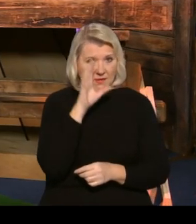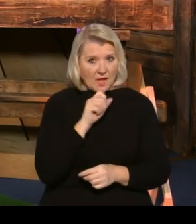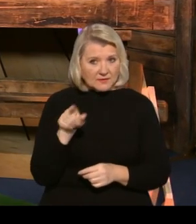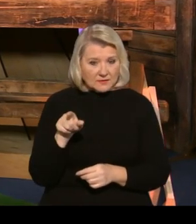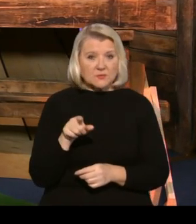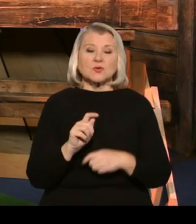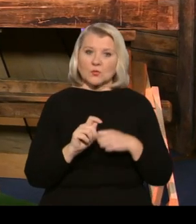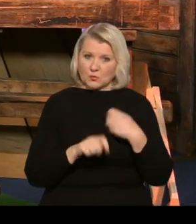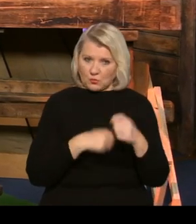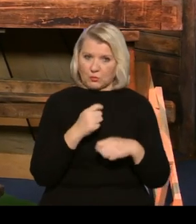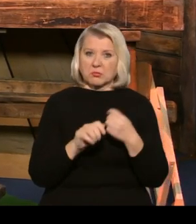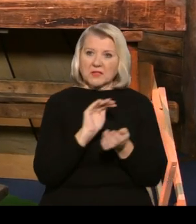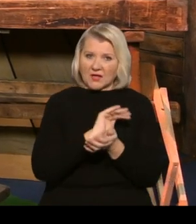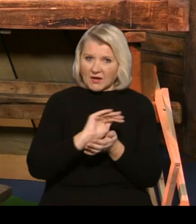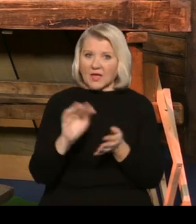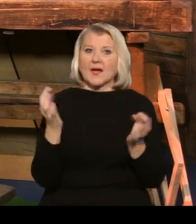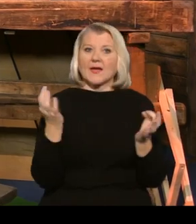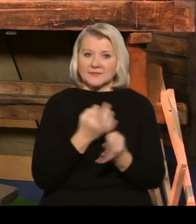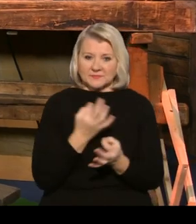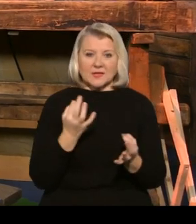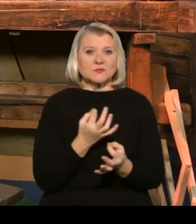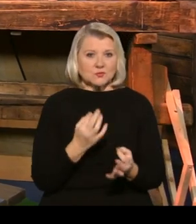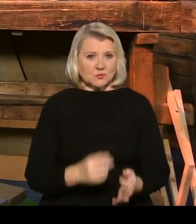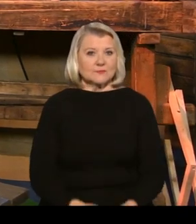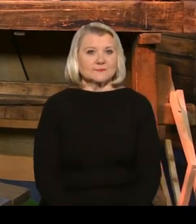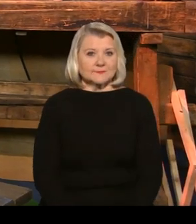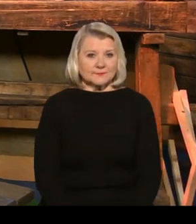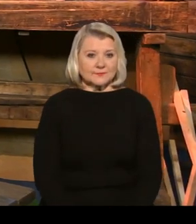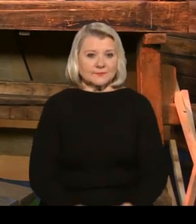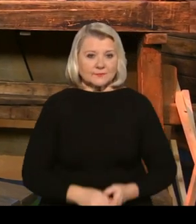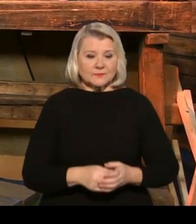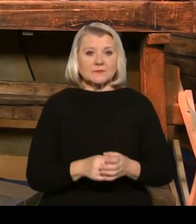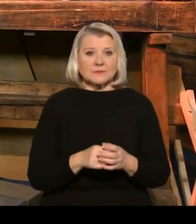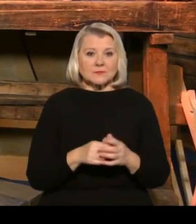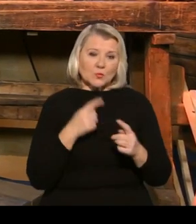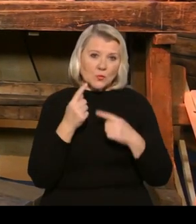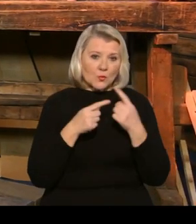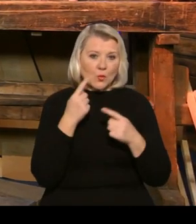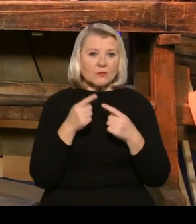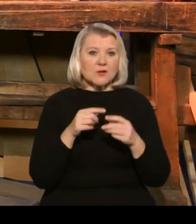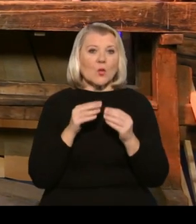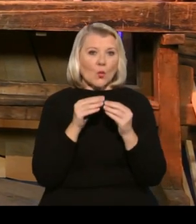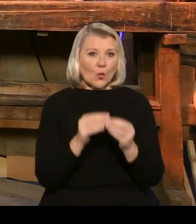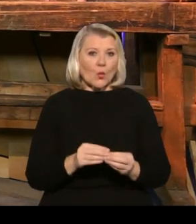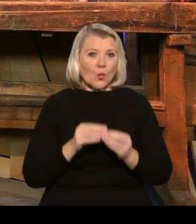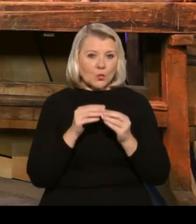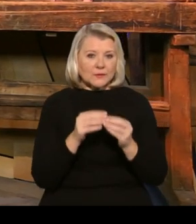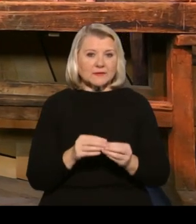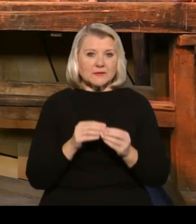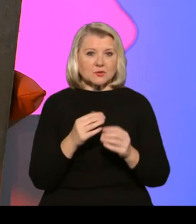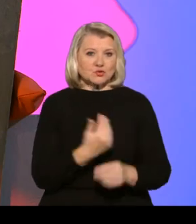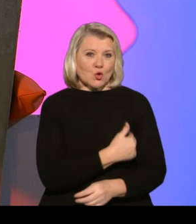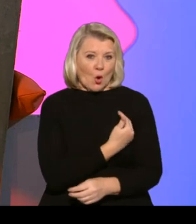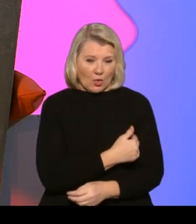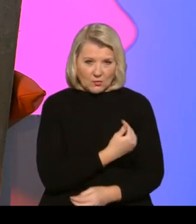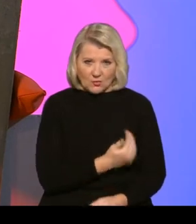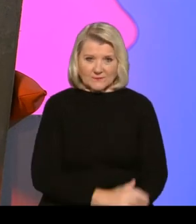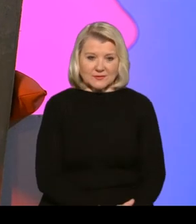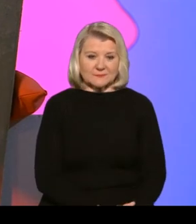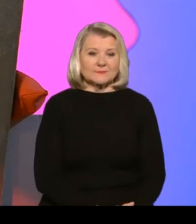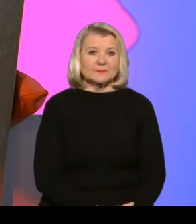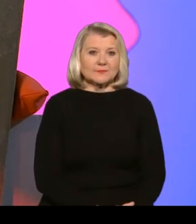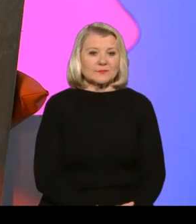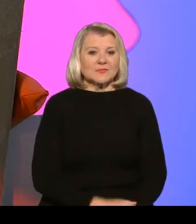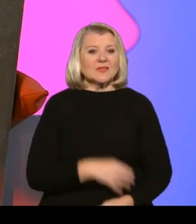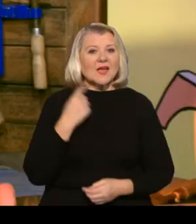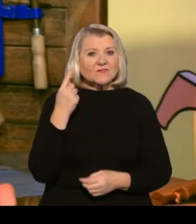pro ně určitě něco teď vymyslí a vykutí. My ti budeme říkat kutil školkový. Co